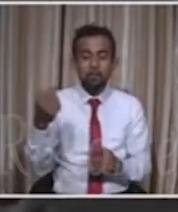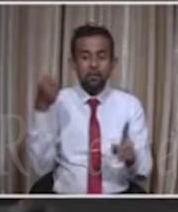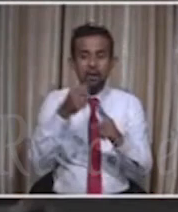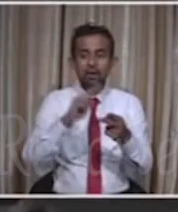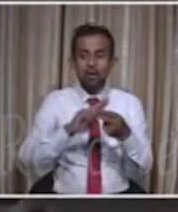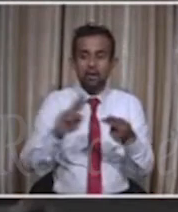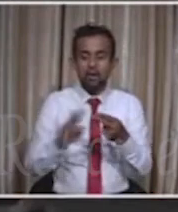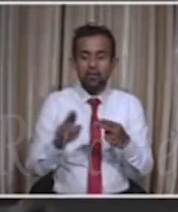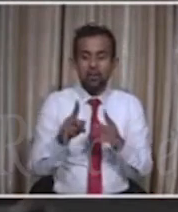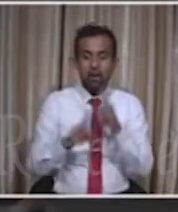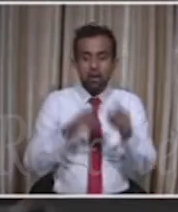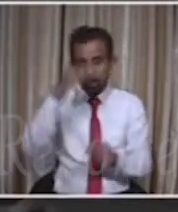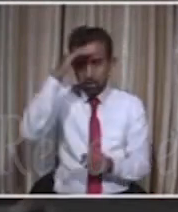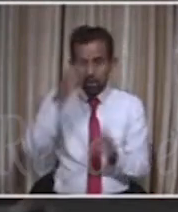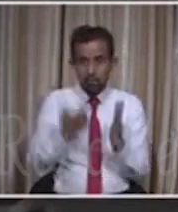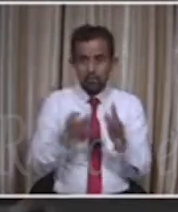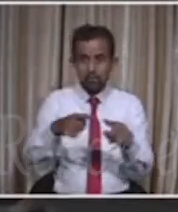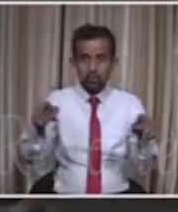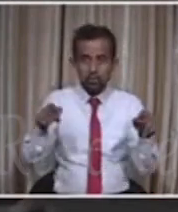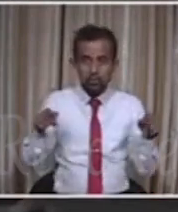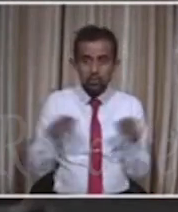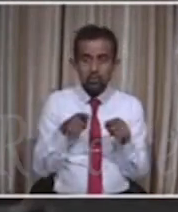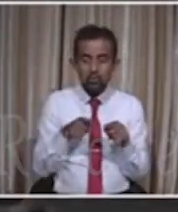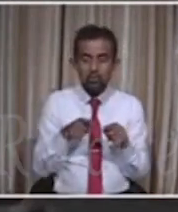කියලා කතානායක කාමරේ හිටපු